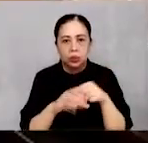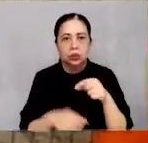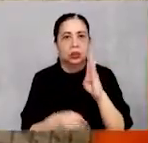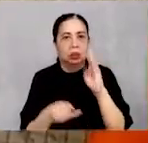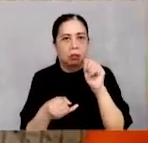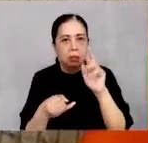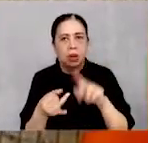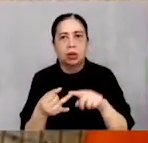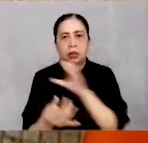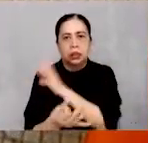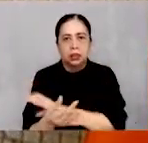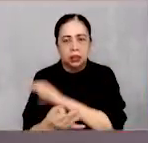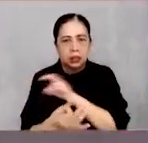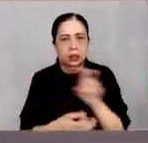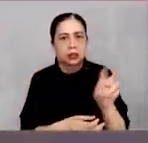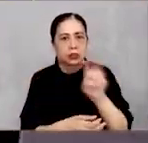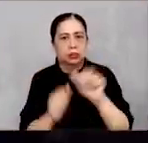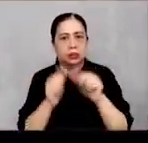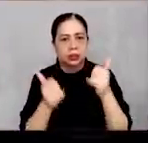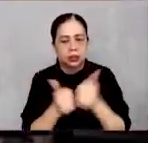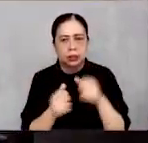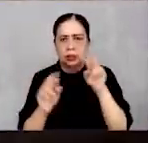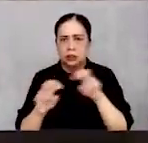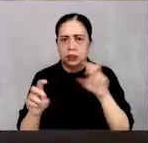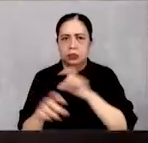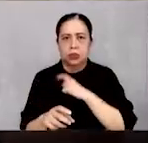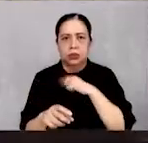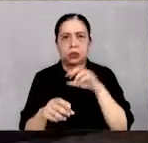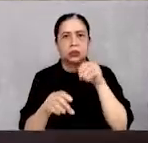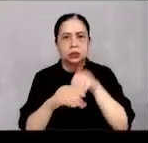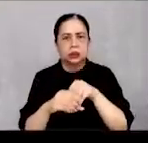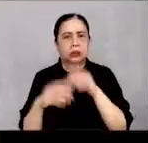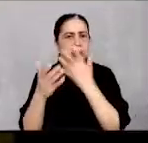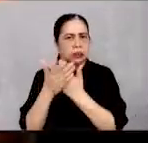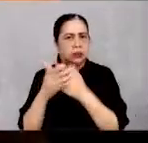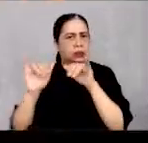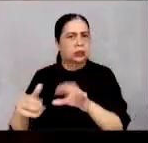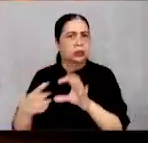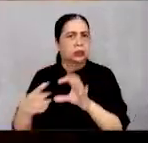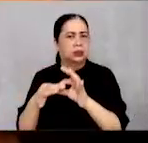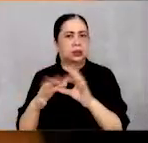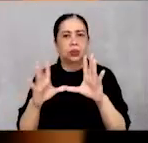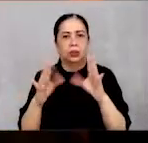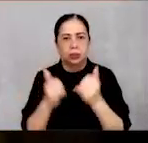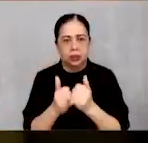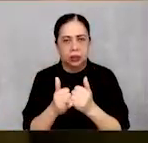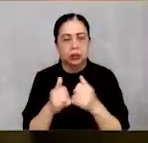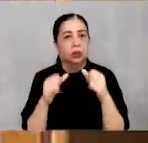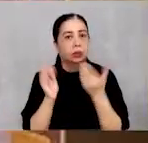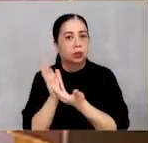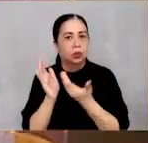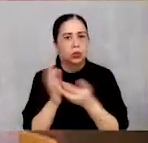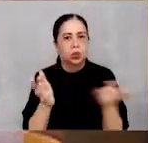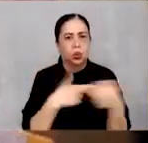at travel agency. Sa investigasyon ng mga pulis, ikinukulong din daw sa compound ang ilang empleyado ng kumpanya. Patunay raw rito ang mga kwarto